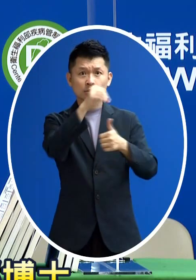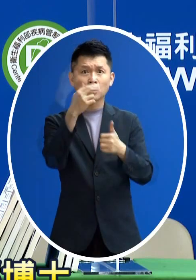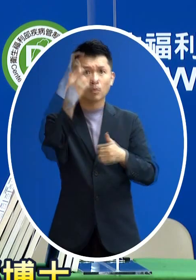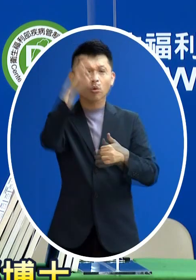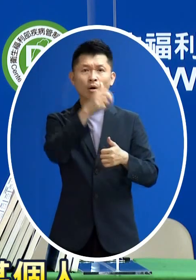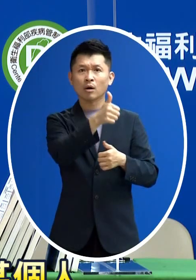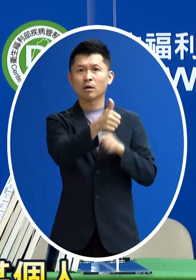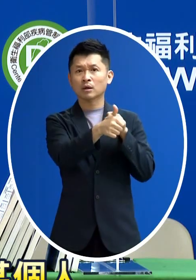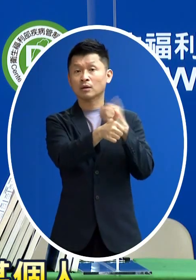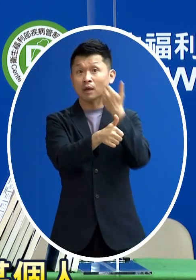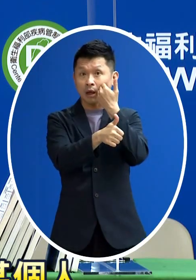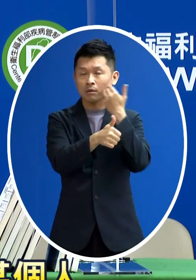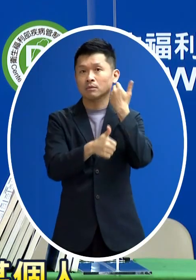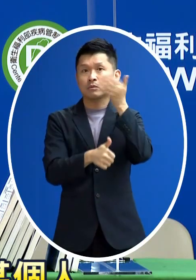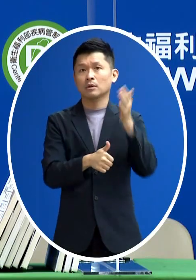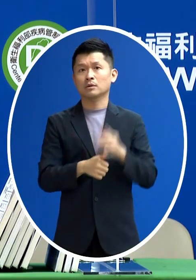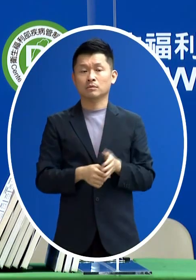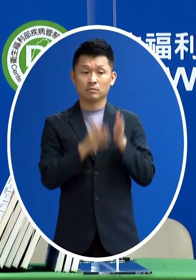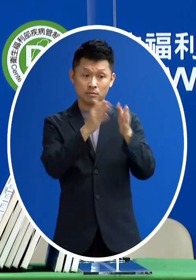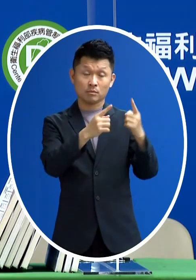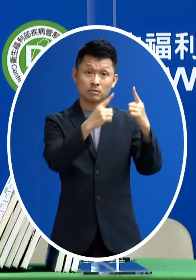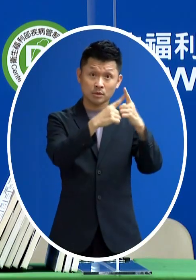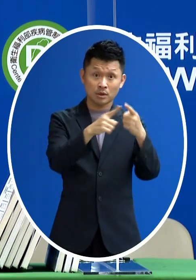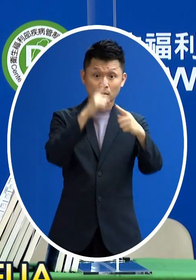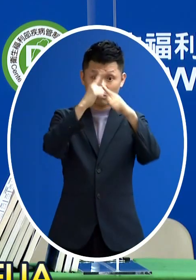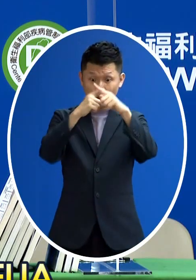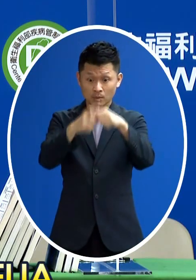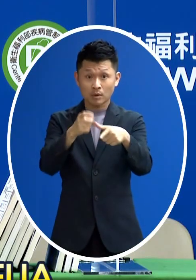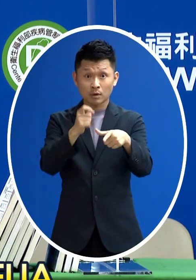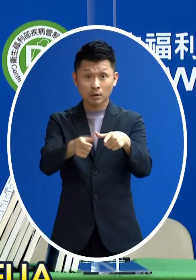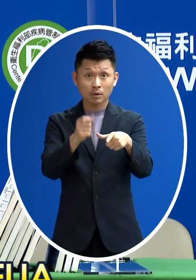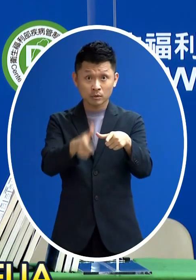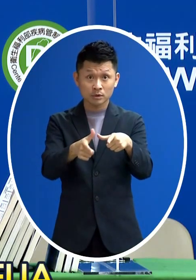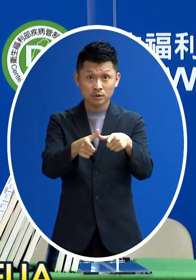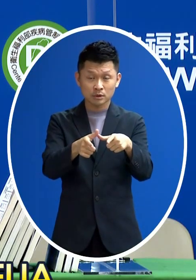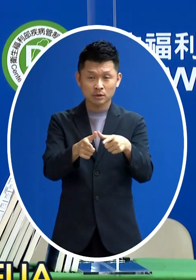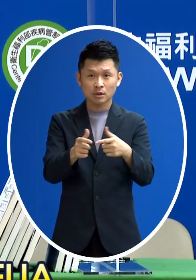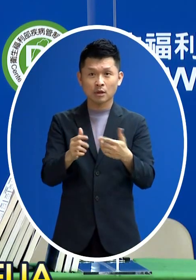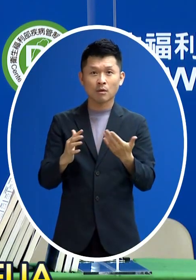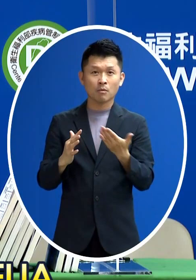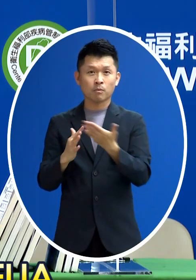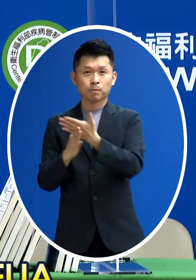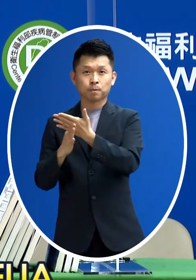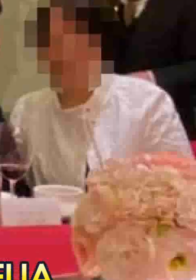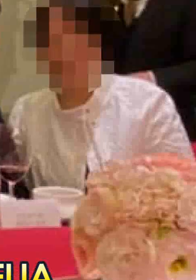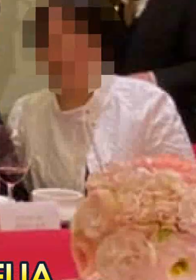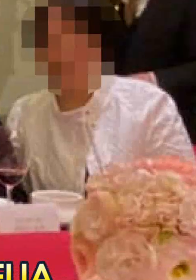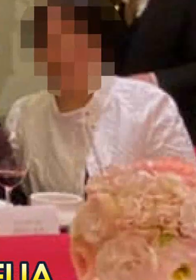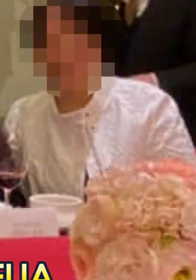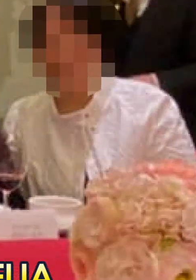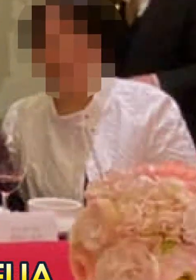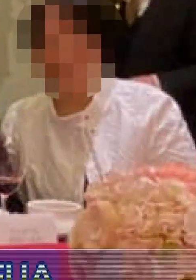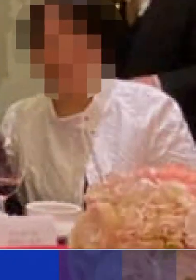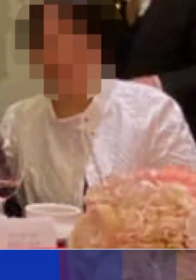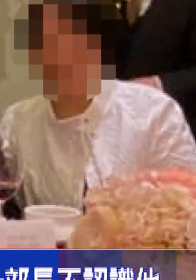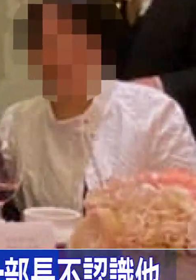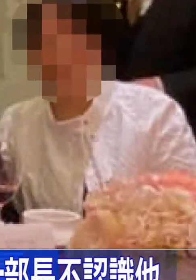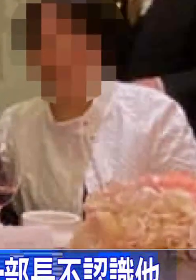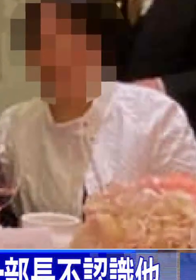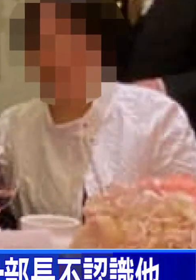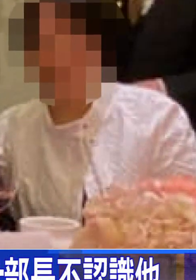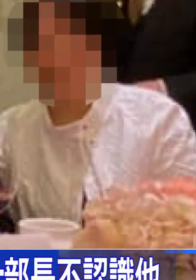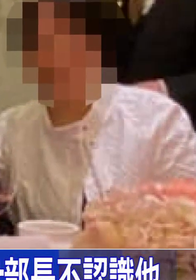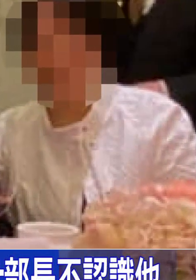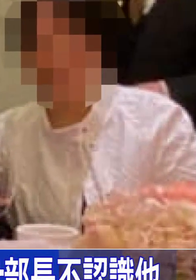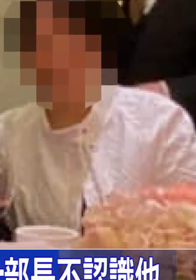邵博士，并不会因为某一个人或某一个公司来影响他们就是实质审查这些 EUA。 邵博士本人也否认跟